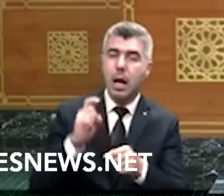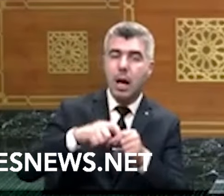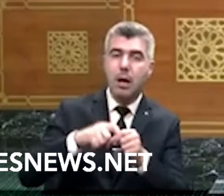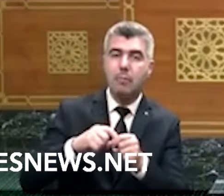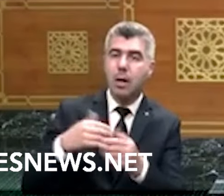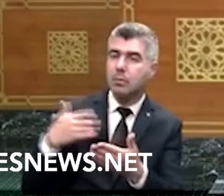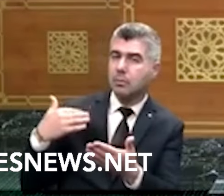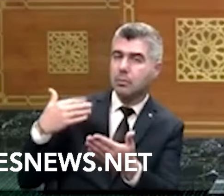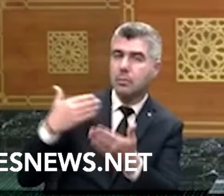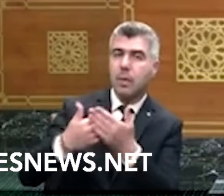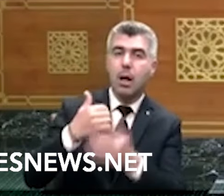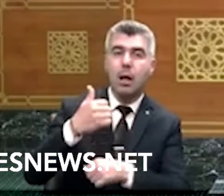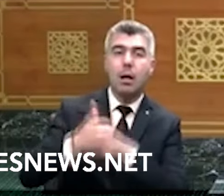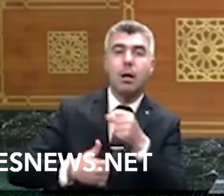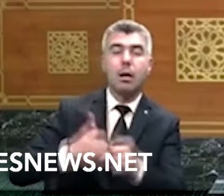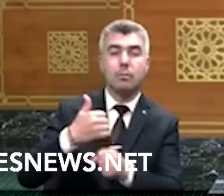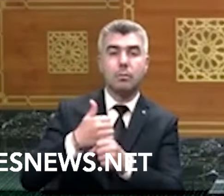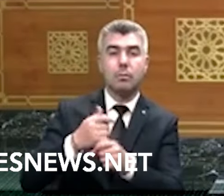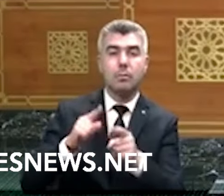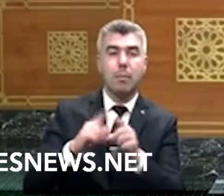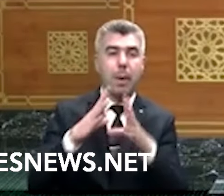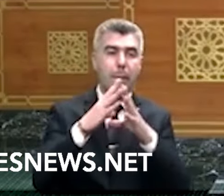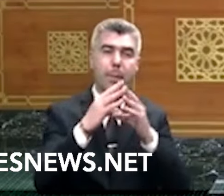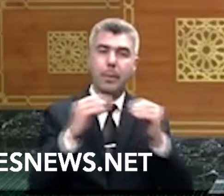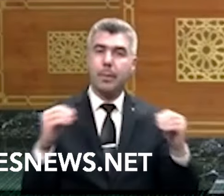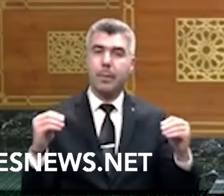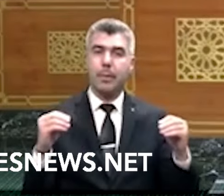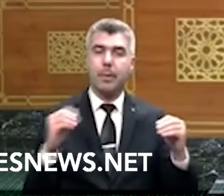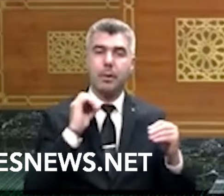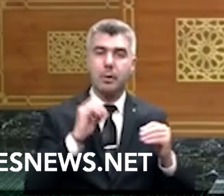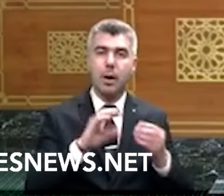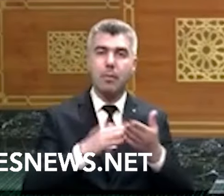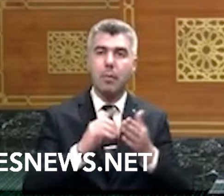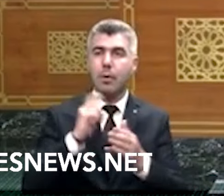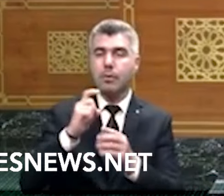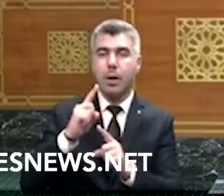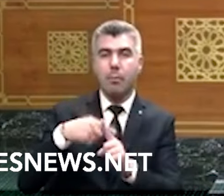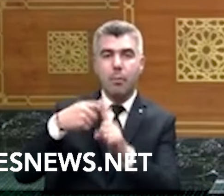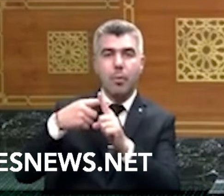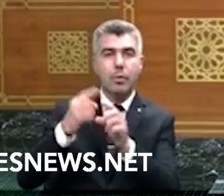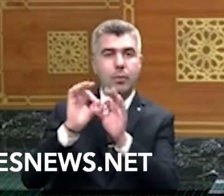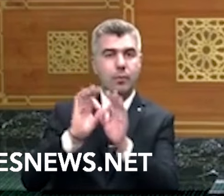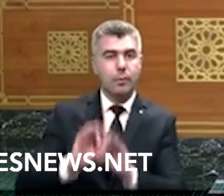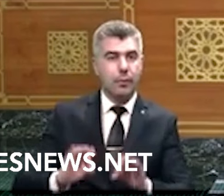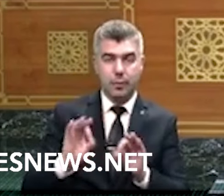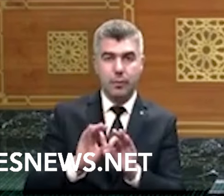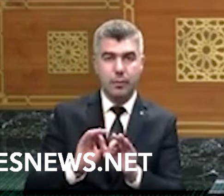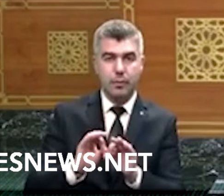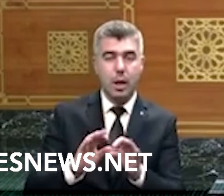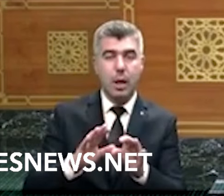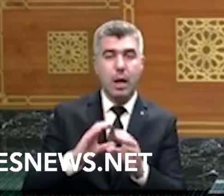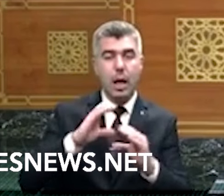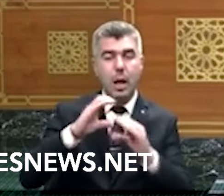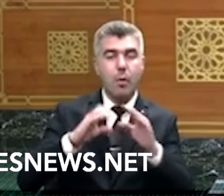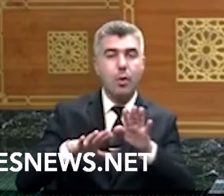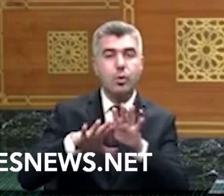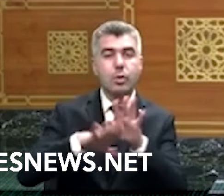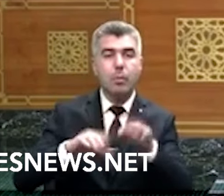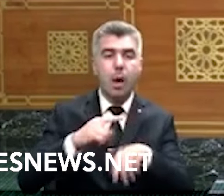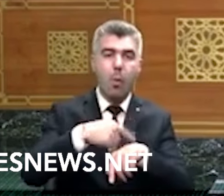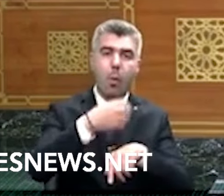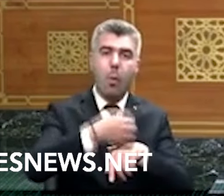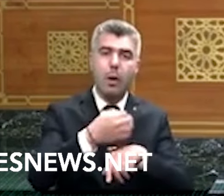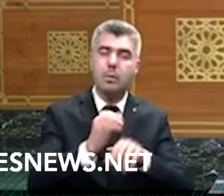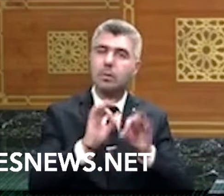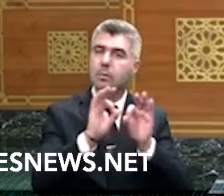لسنوات طويله خلفت جمودا في الوضعيه الماديه حوار اجتماعي ظرفي وغير منظم غالبا ما